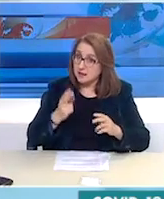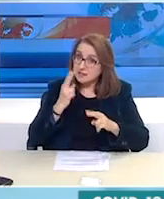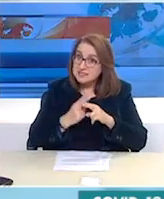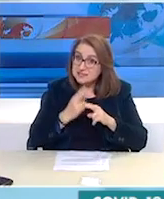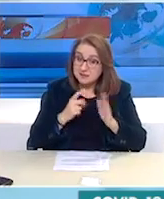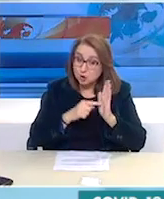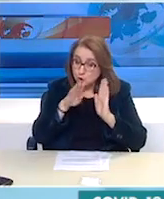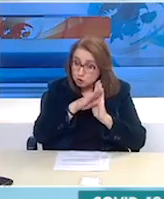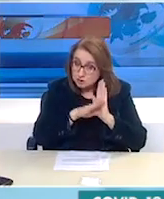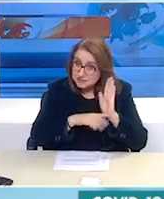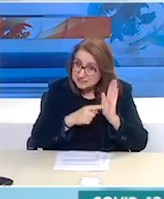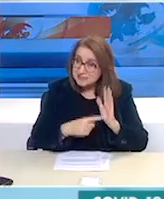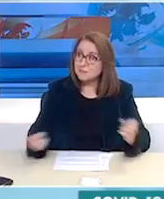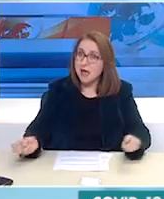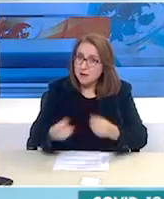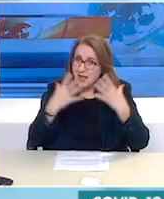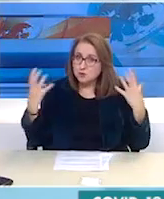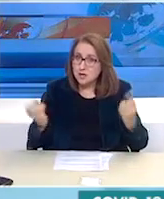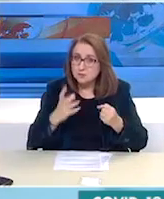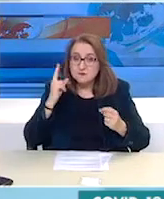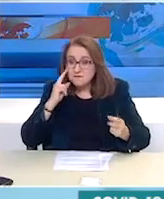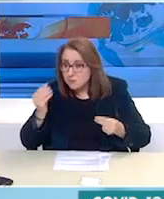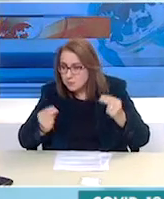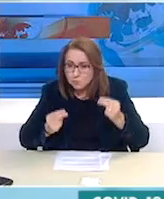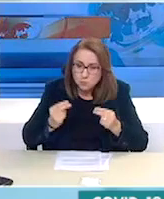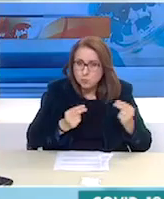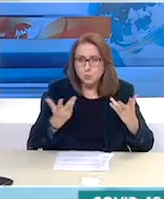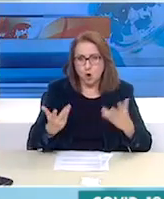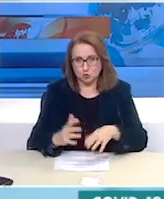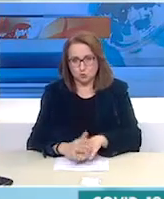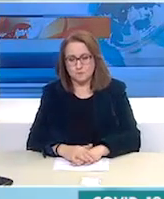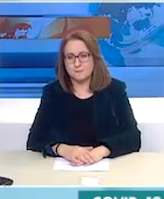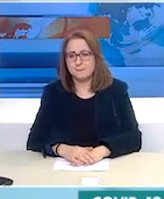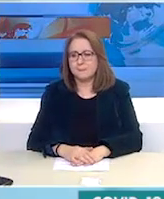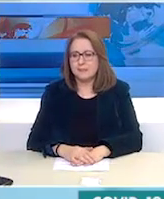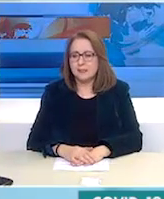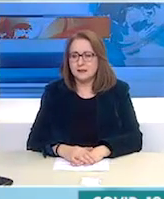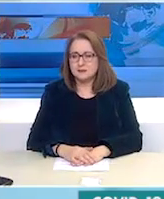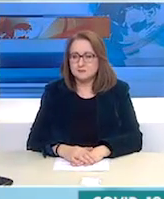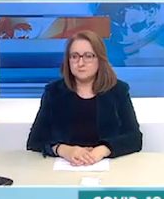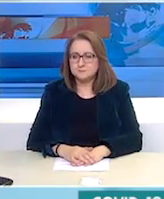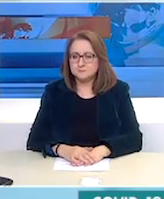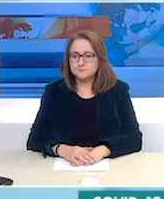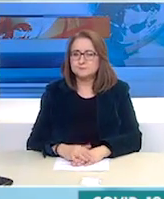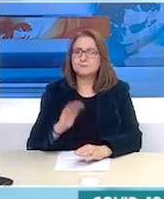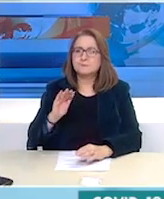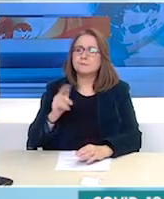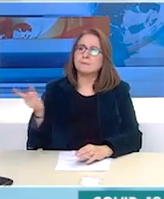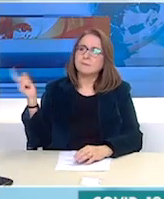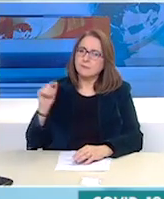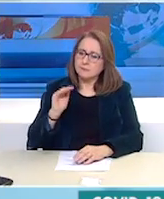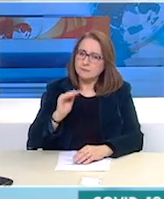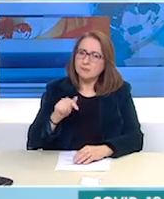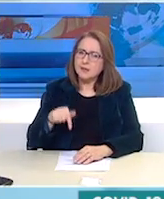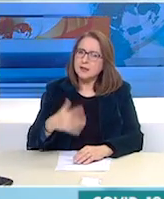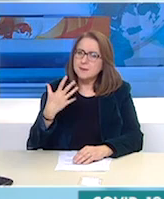Η κυρία Γιωργαντά από την εφημερίδα Ελεύθερος Τύπος. Κυρία Τσιόδρα, ερευνητές του Cambridge ανέφεραν ότι κυκλοφορούν 3 στελέχη του νέου